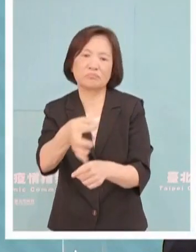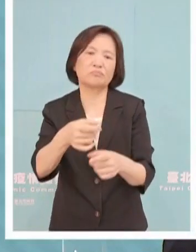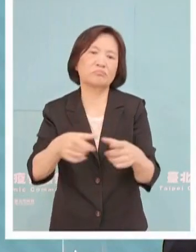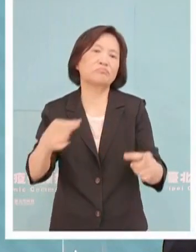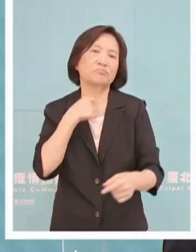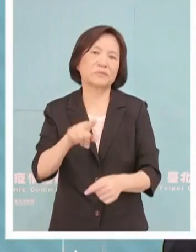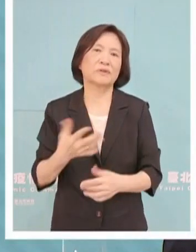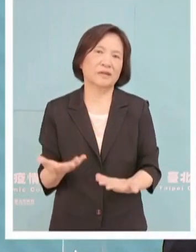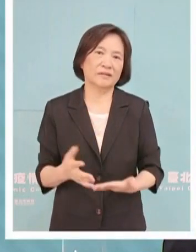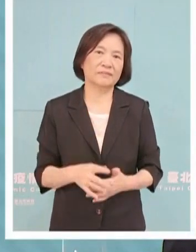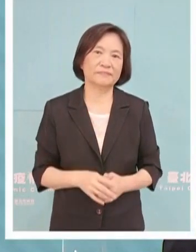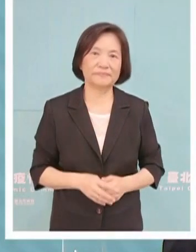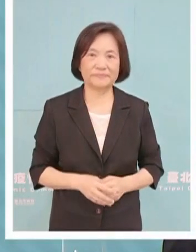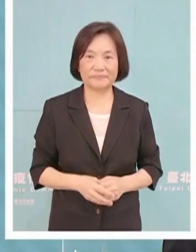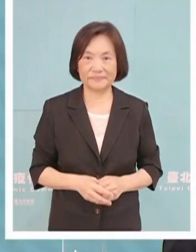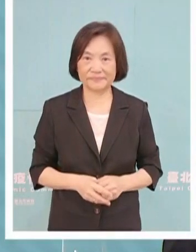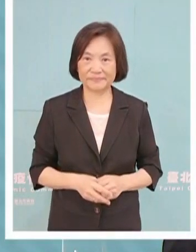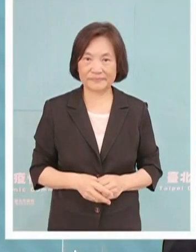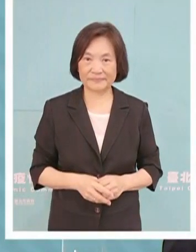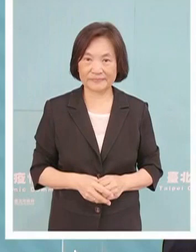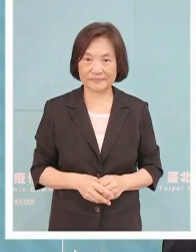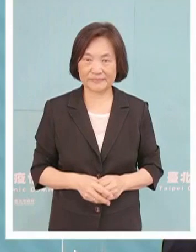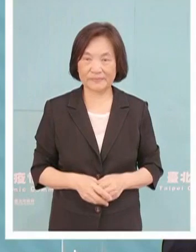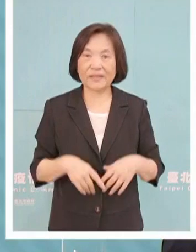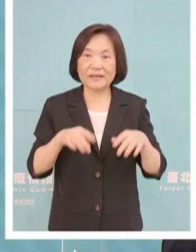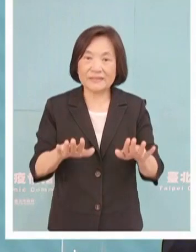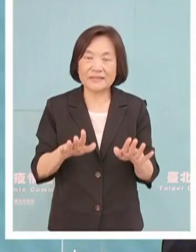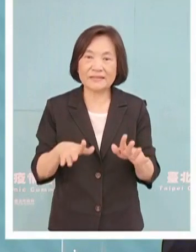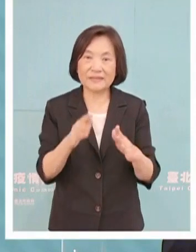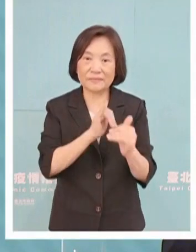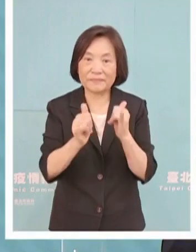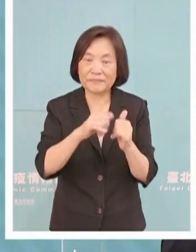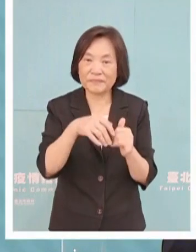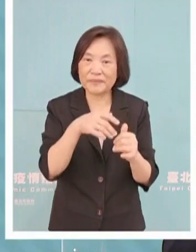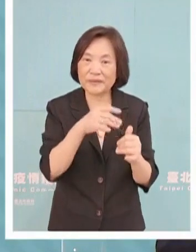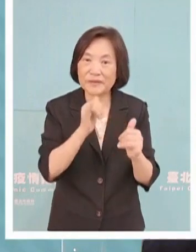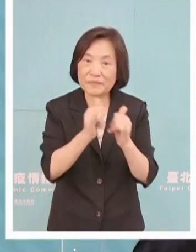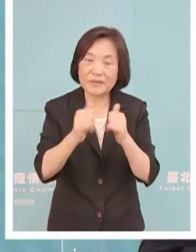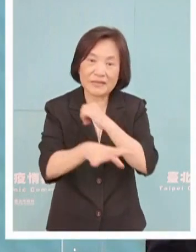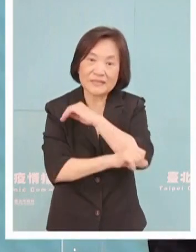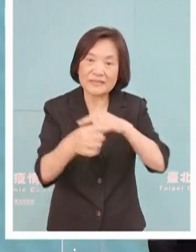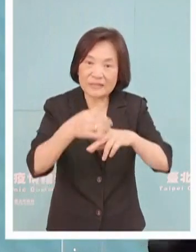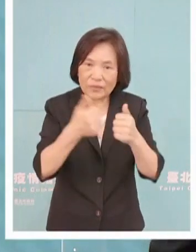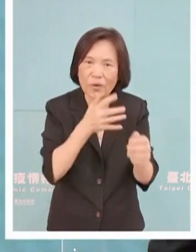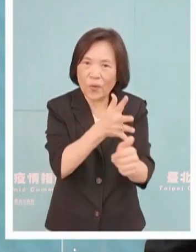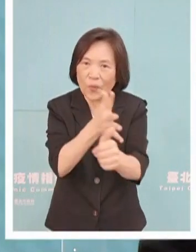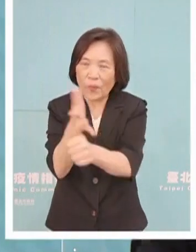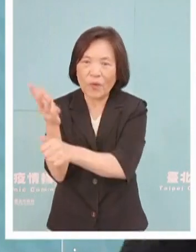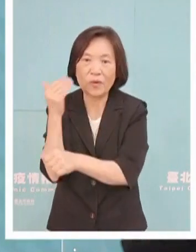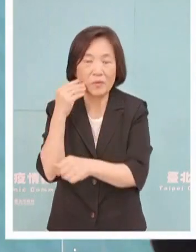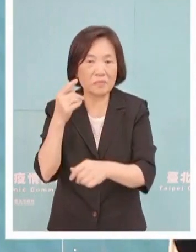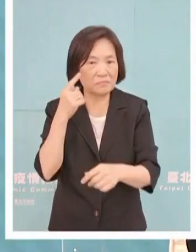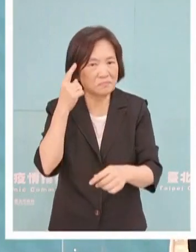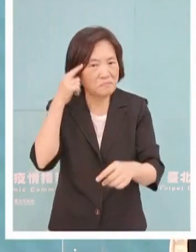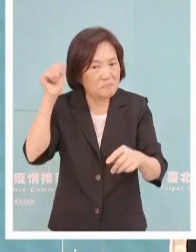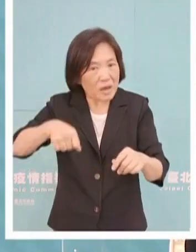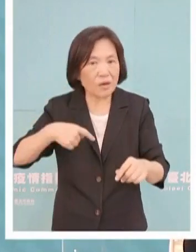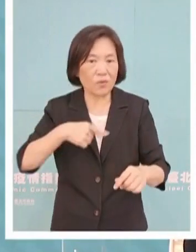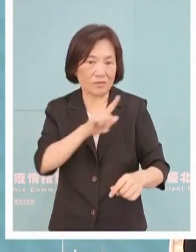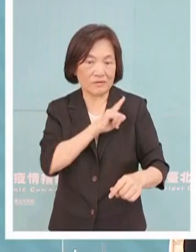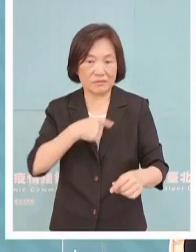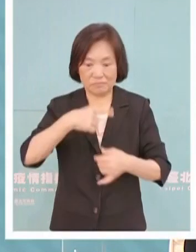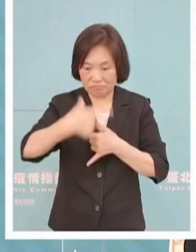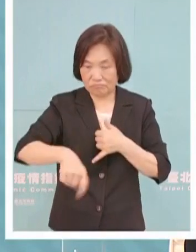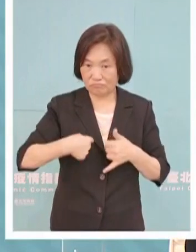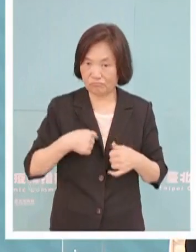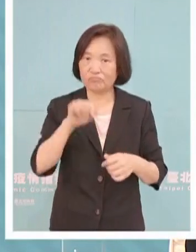另外再请教一下，就是今天的台湾民意基金会的民调有显示说认同自己是台湾人的有